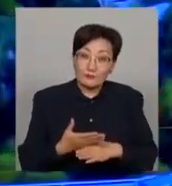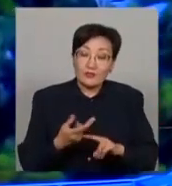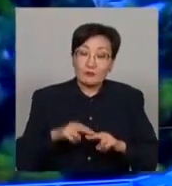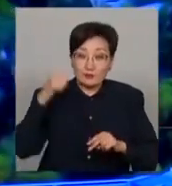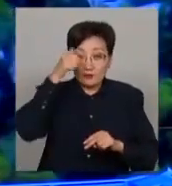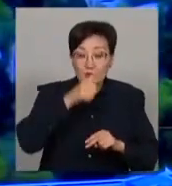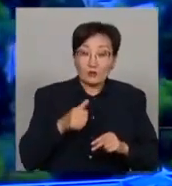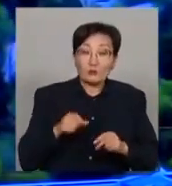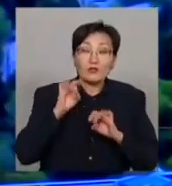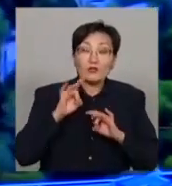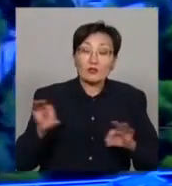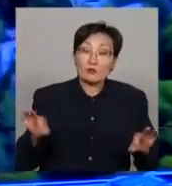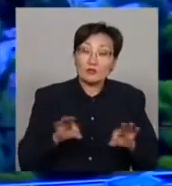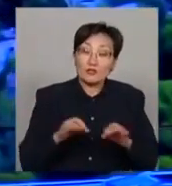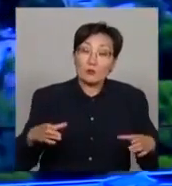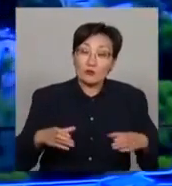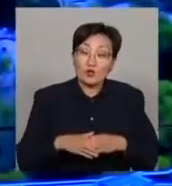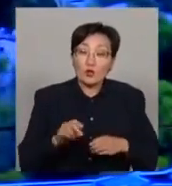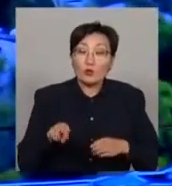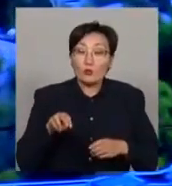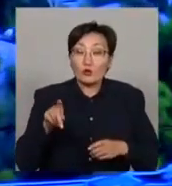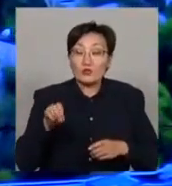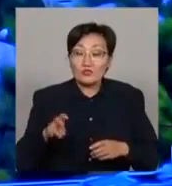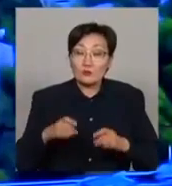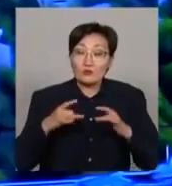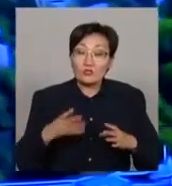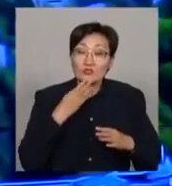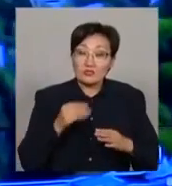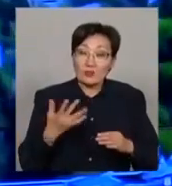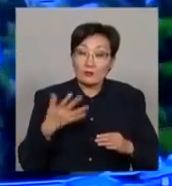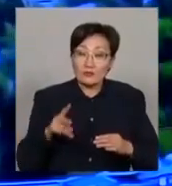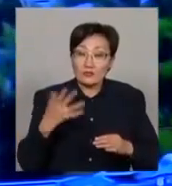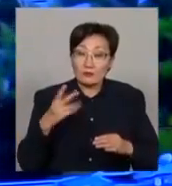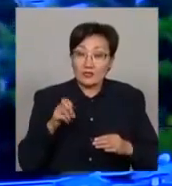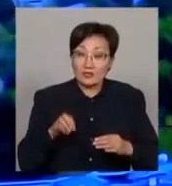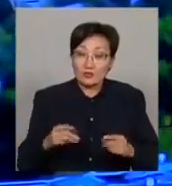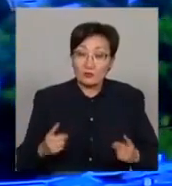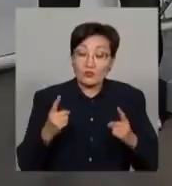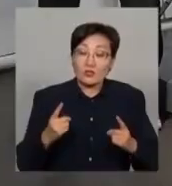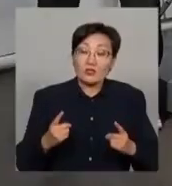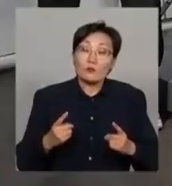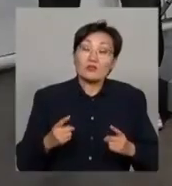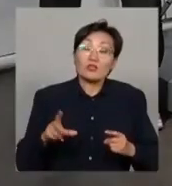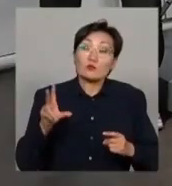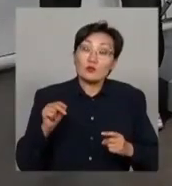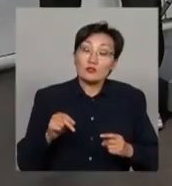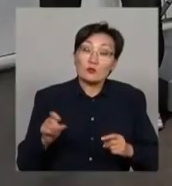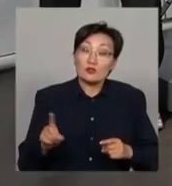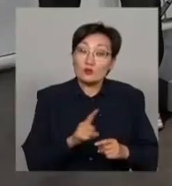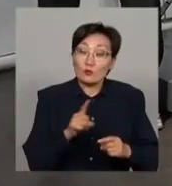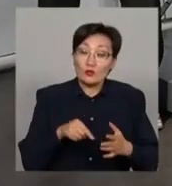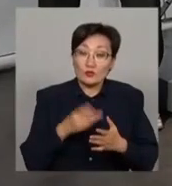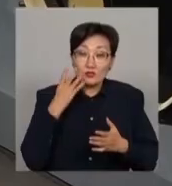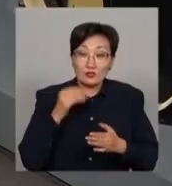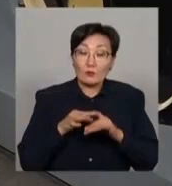В этом году легендарный музыкальный ансамбль «Дос Мукасан» празднует свое 55-летие. В честь знаменательной даты в музее Алматы